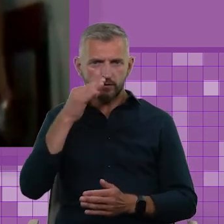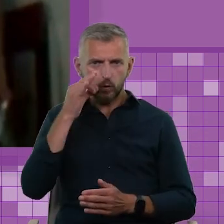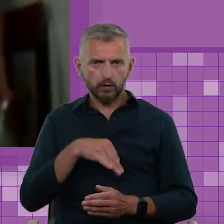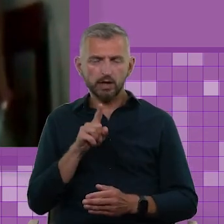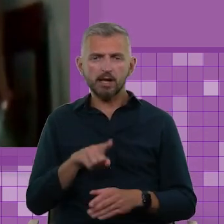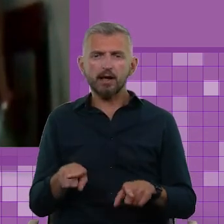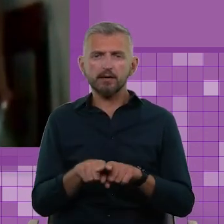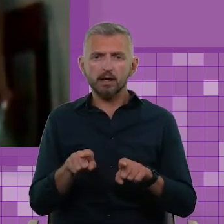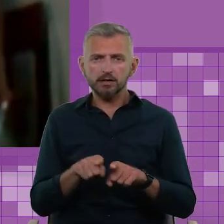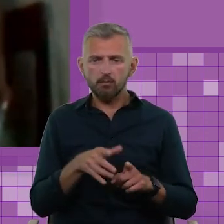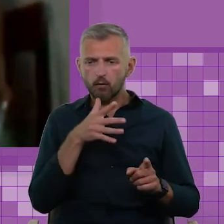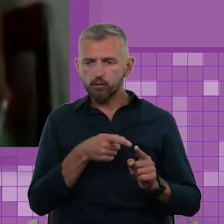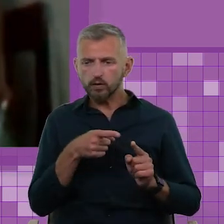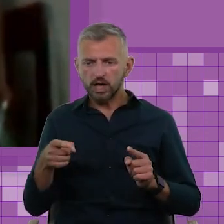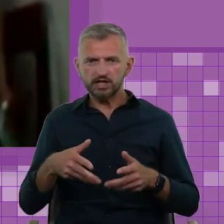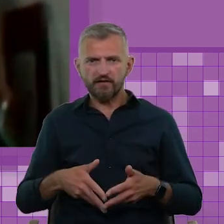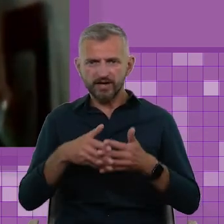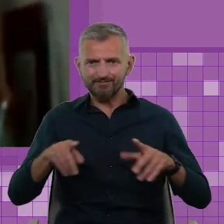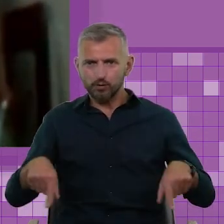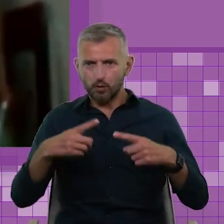у процес відбудови України